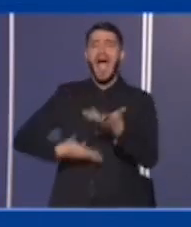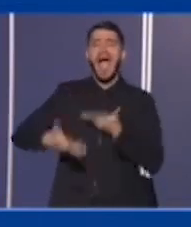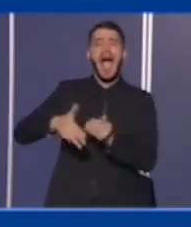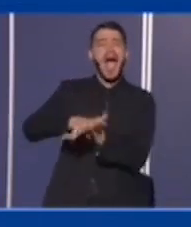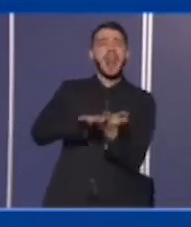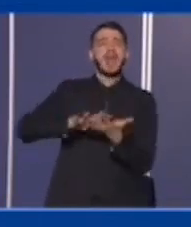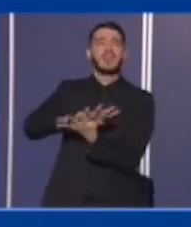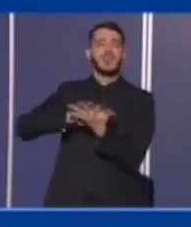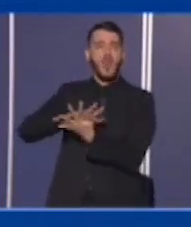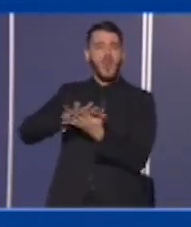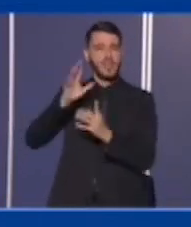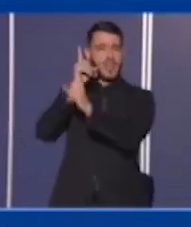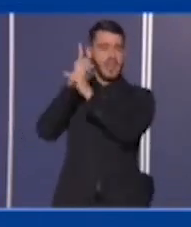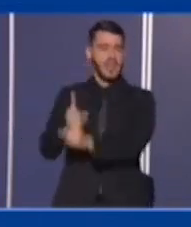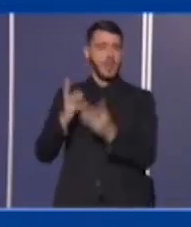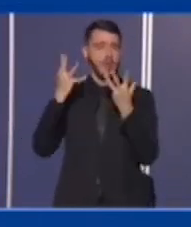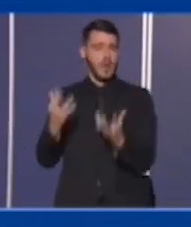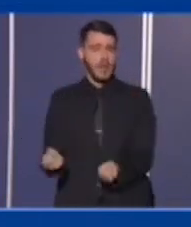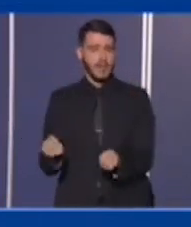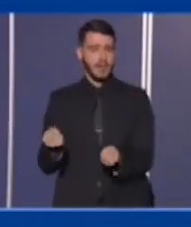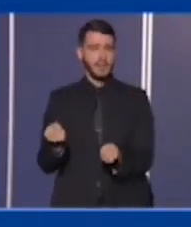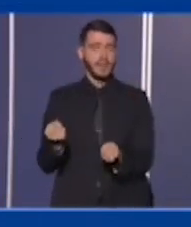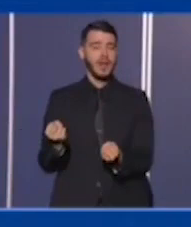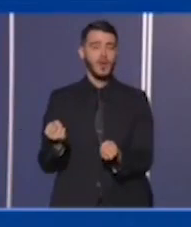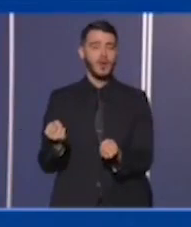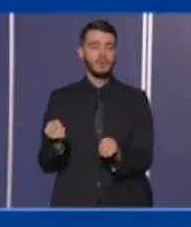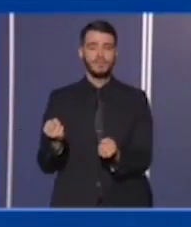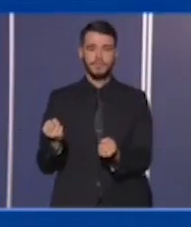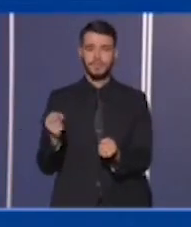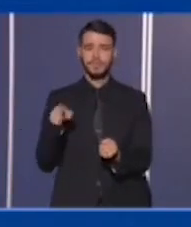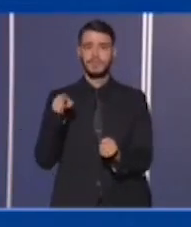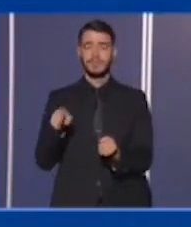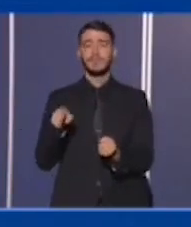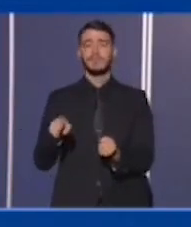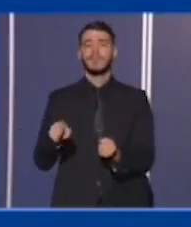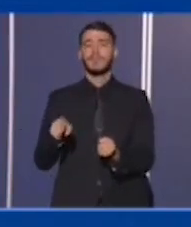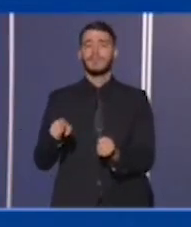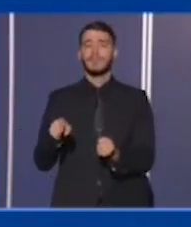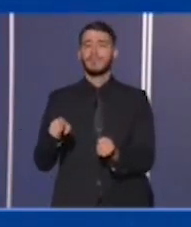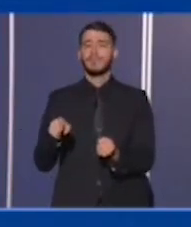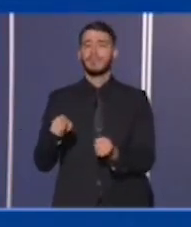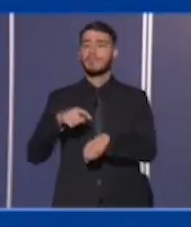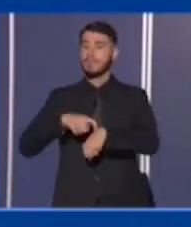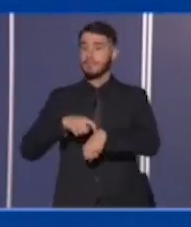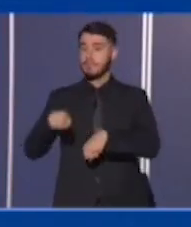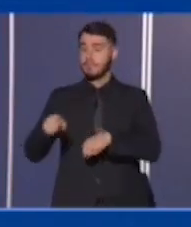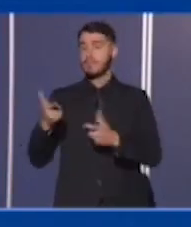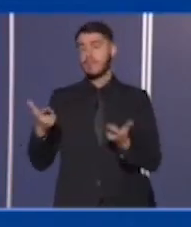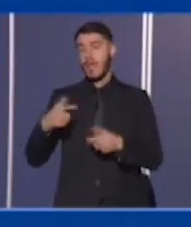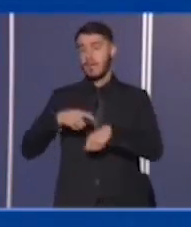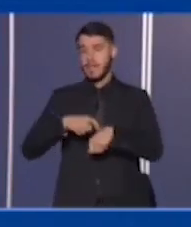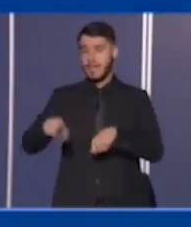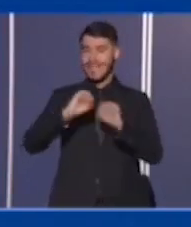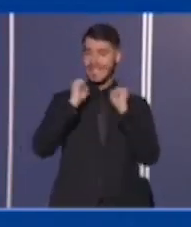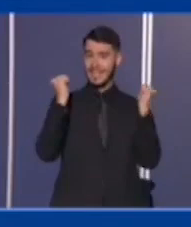μάθει ότι δεν θα βγάζουν ζέστη, αλλά τελικά βγάζουν κάποια ζέστη, είναι LED. Είναι προφανές και δεν χρειάζεται να το αναφέρω ότι το